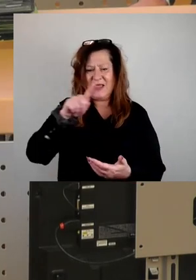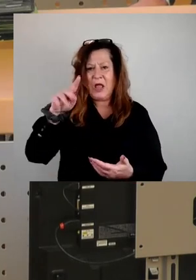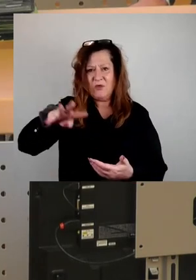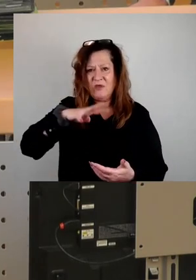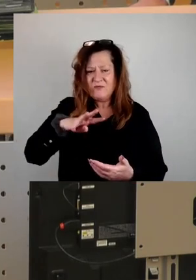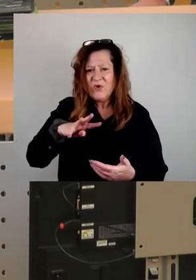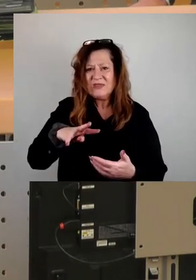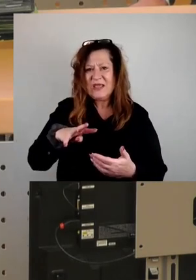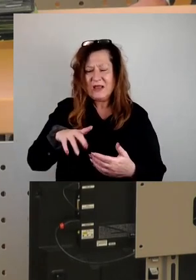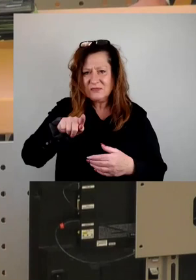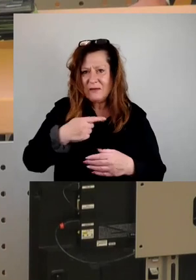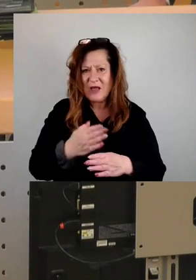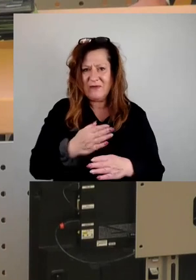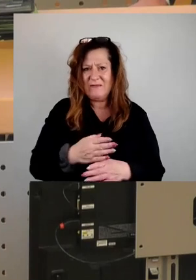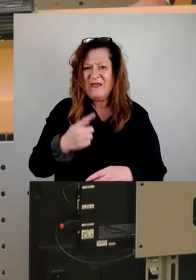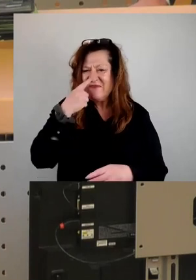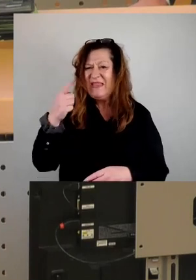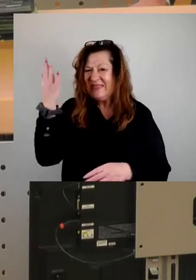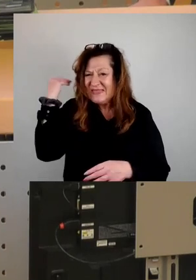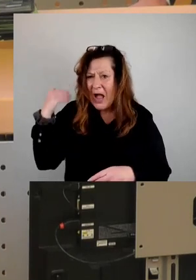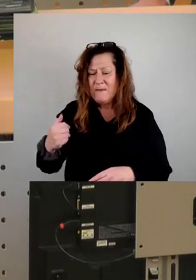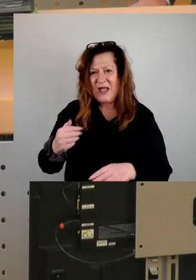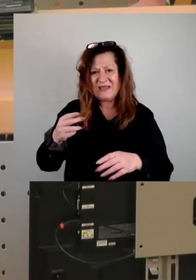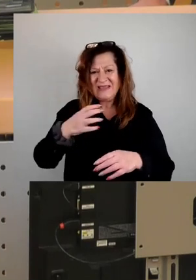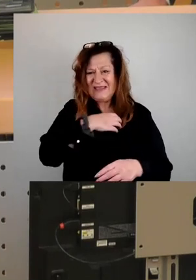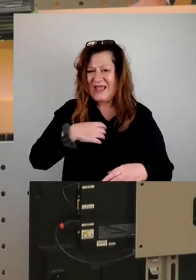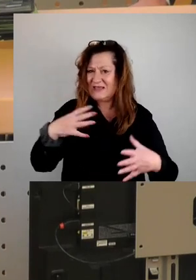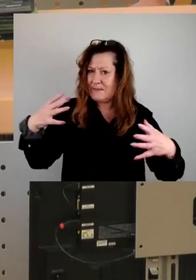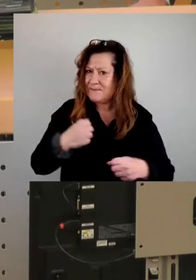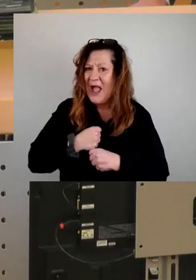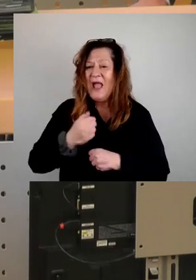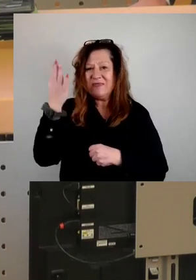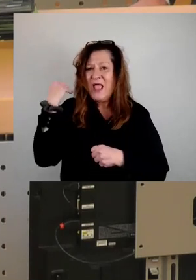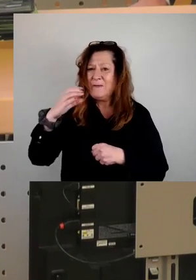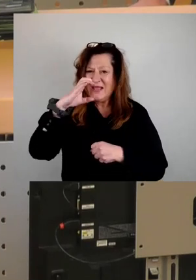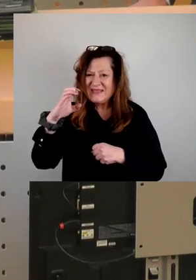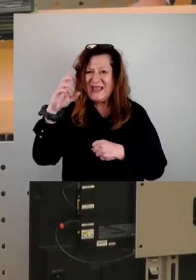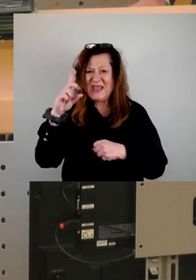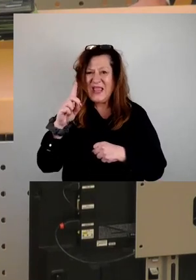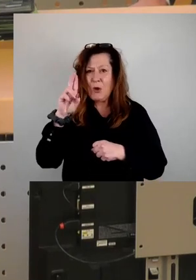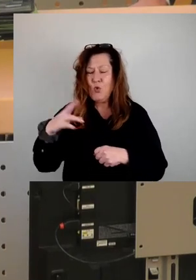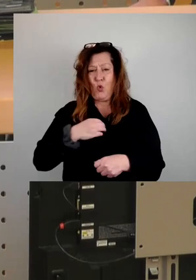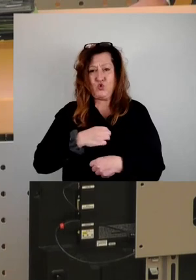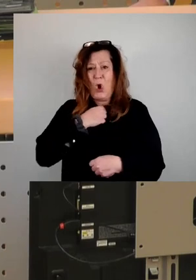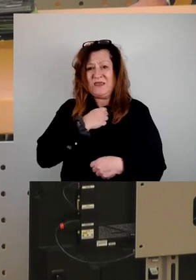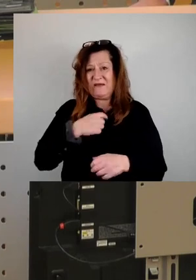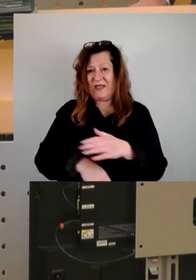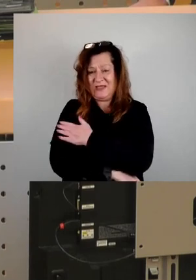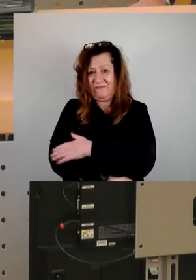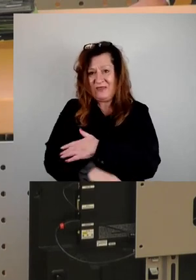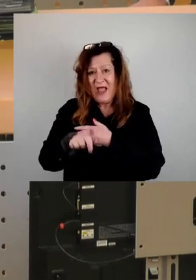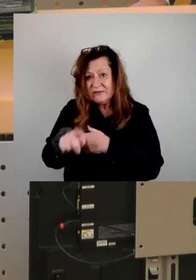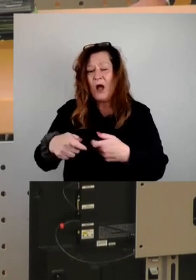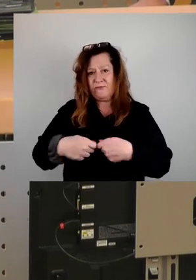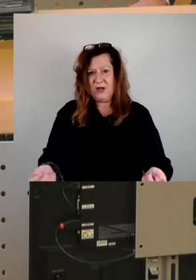Wenn das nicht verkloppt worden wäre von der konservativen Seite, dann hätten wir jetzt nicht dieses Problem. Darum geht es doch.